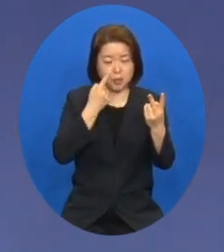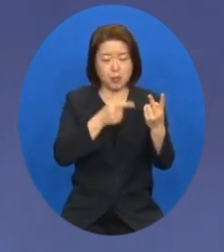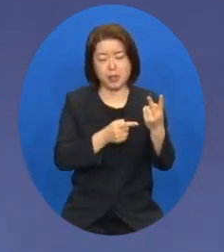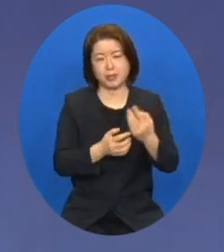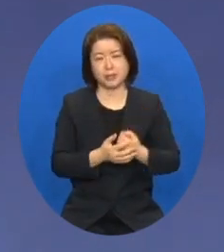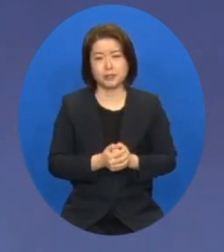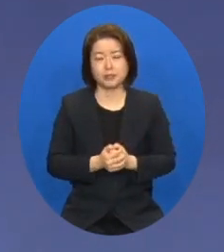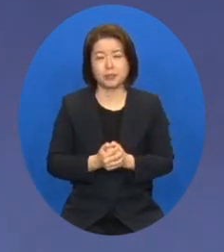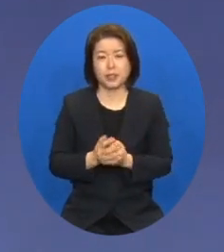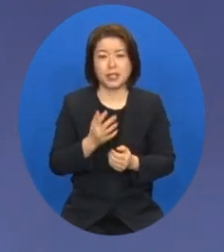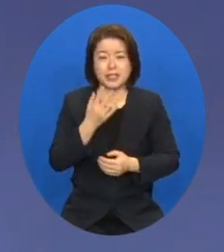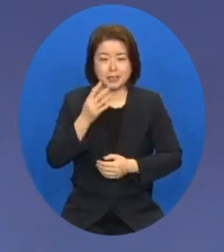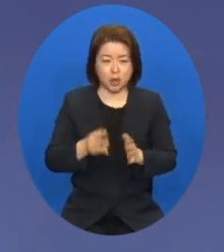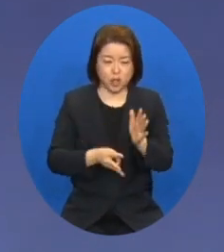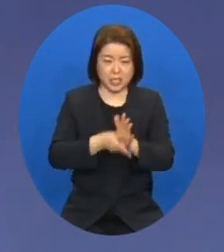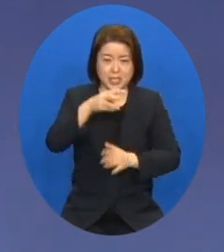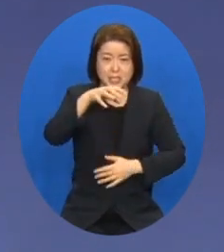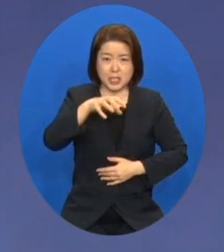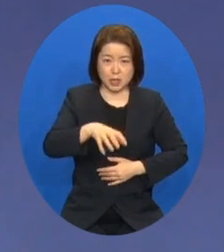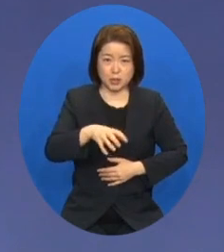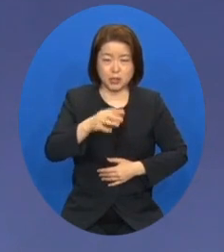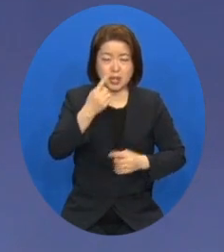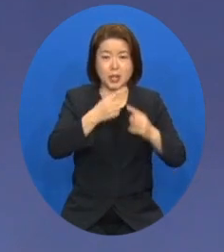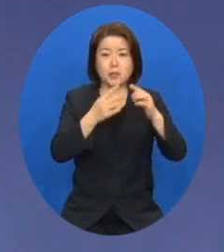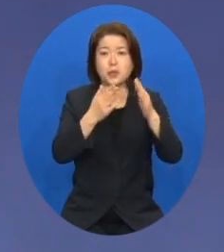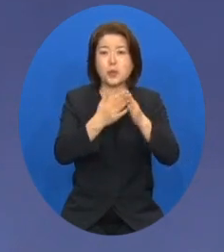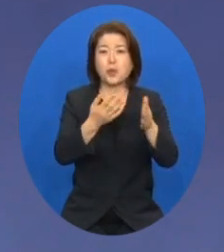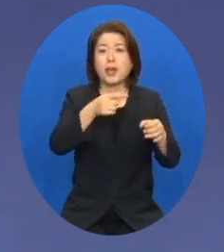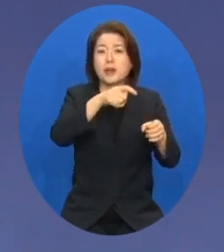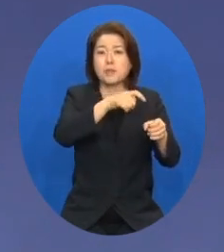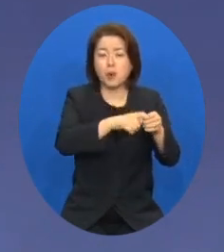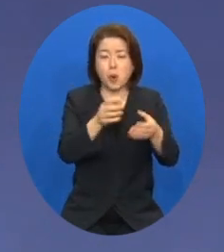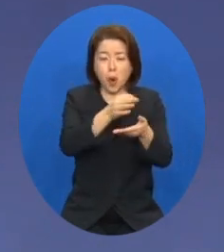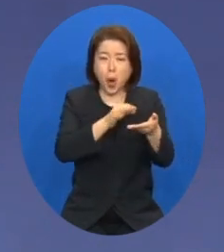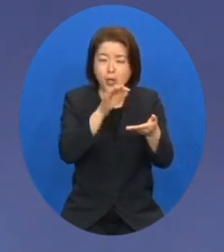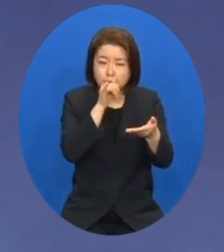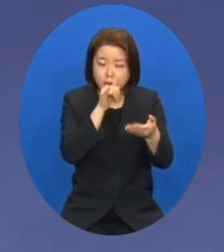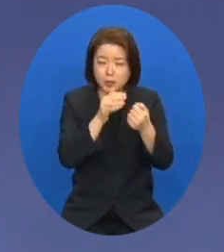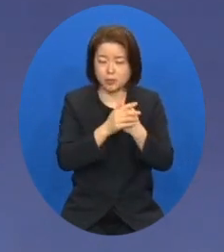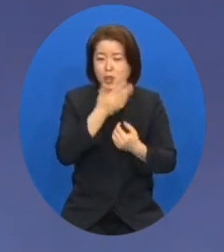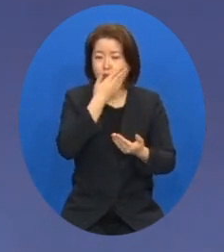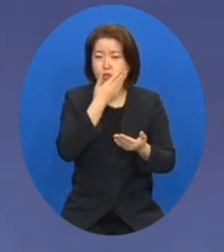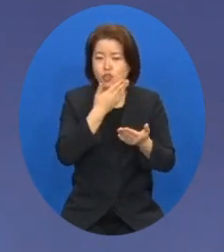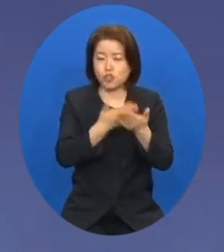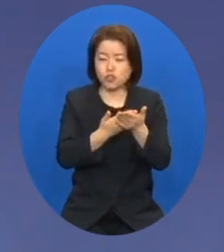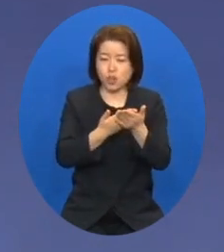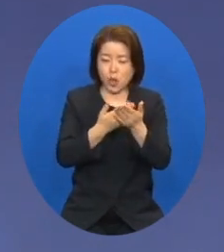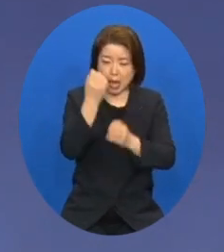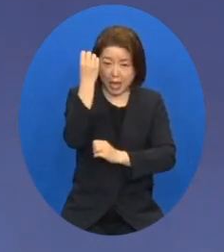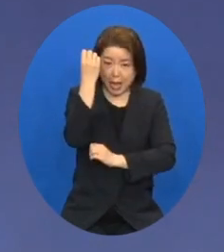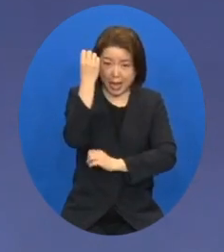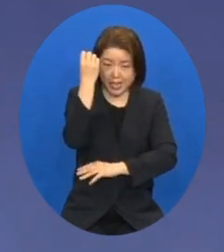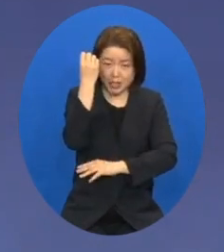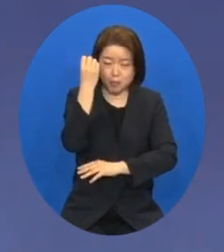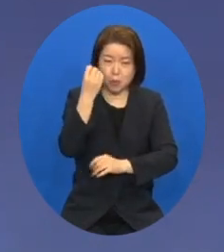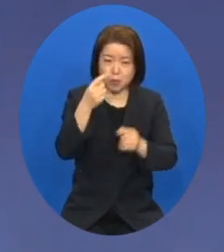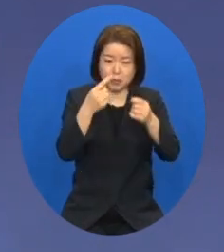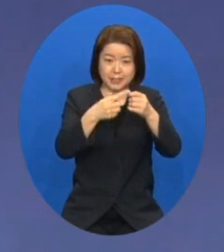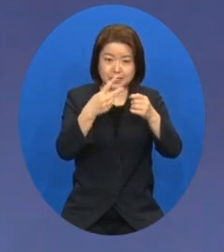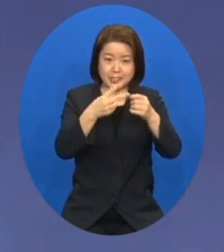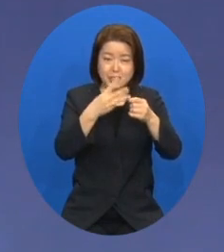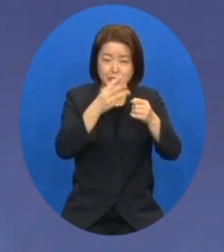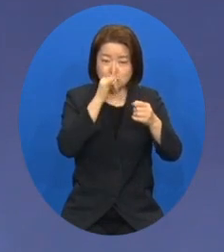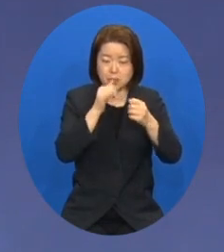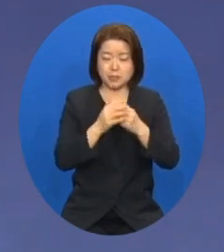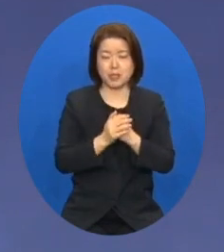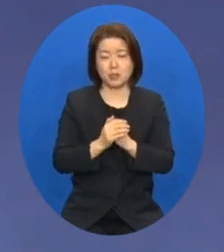아 예루살렘 교회를 위해서 헌금을 하드 중요한 원칙을 세가지 이야기를 합니다 하나는 한꺼번에